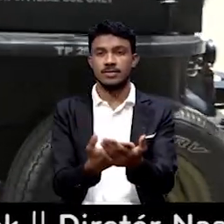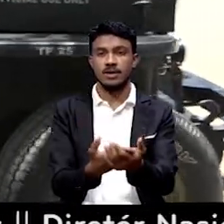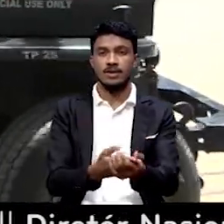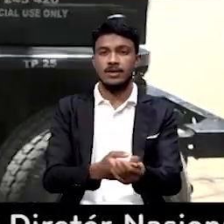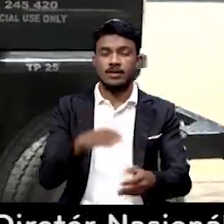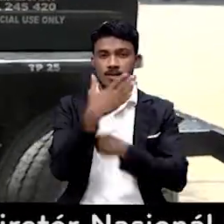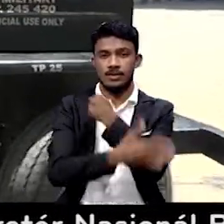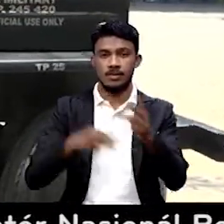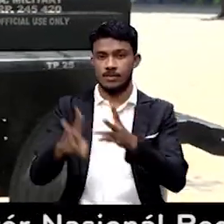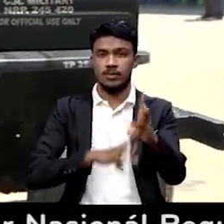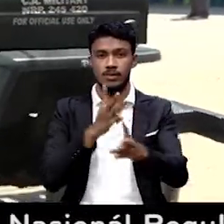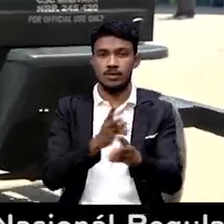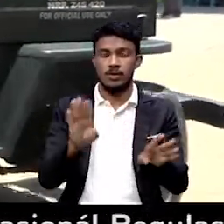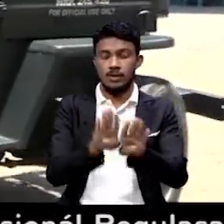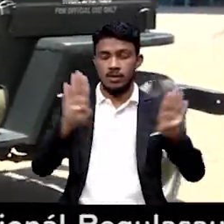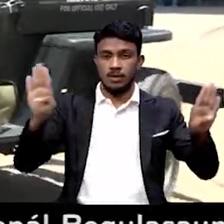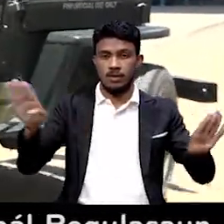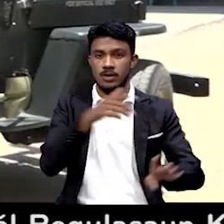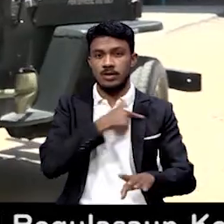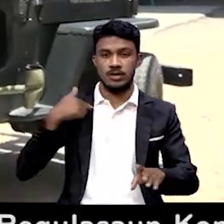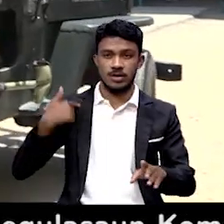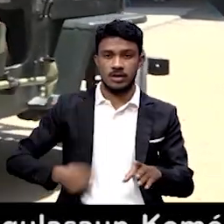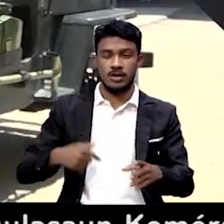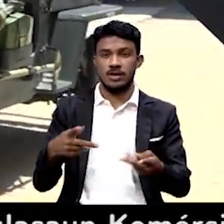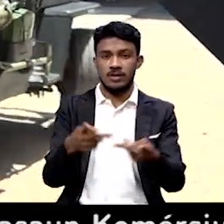sira lo ke ona sira ne negosiu to ona iha postu